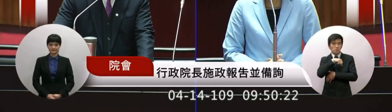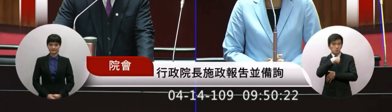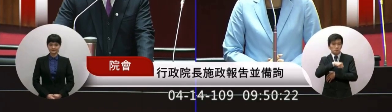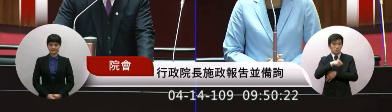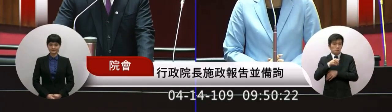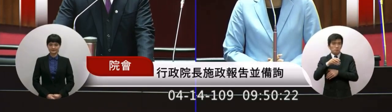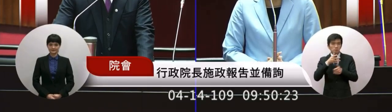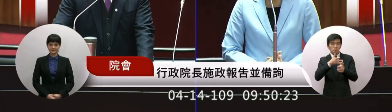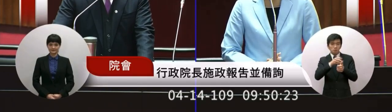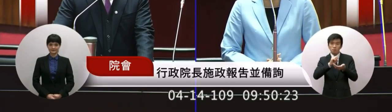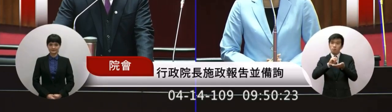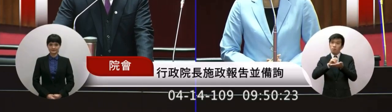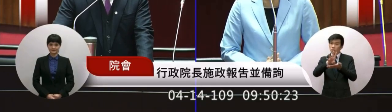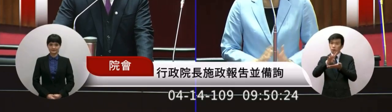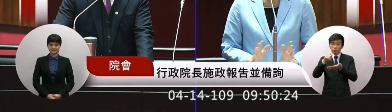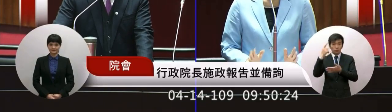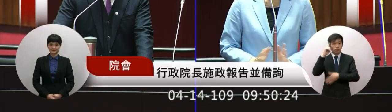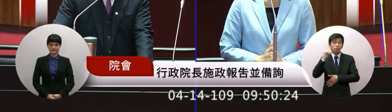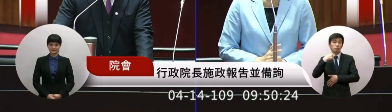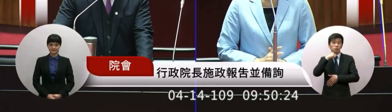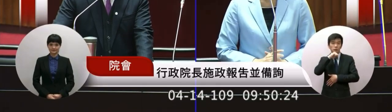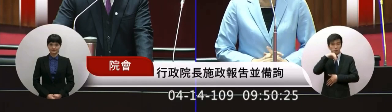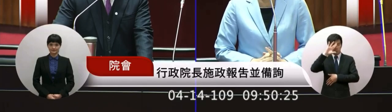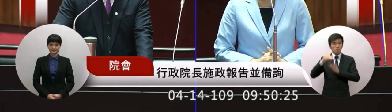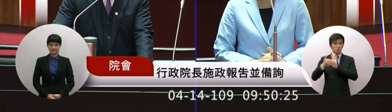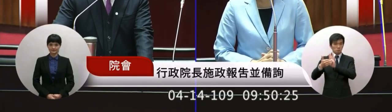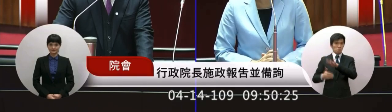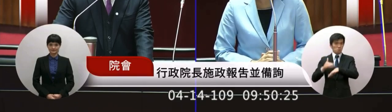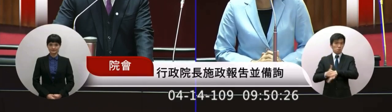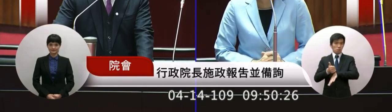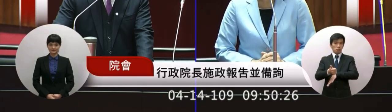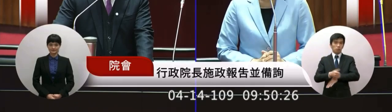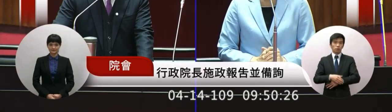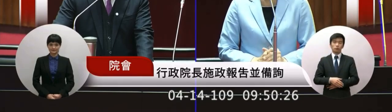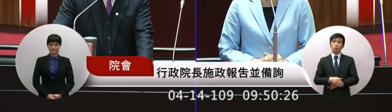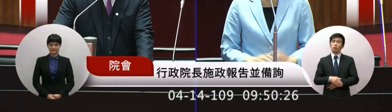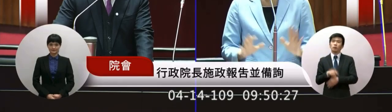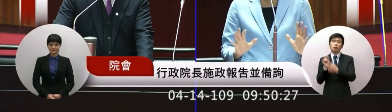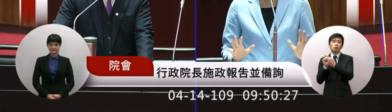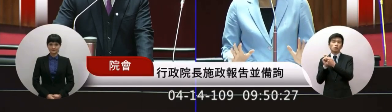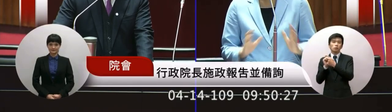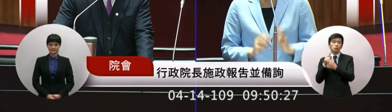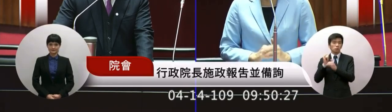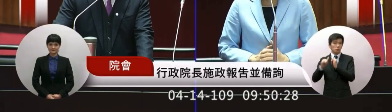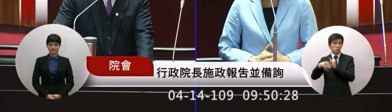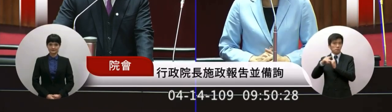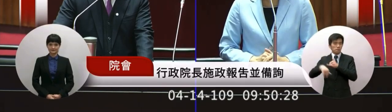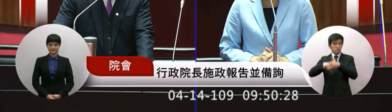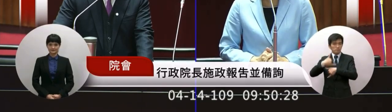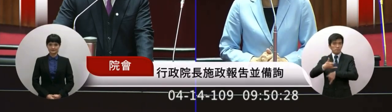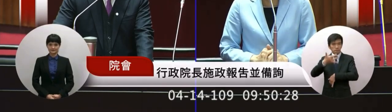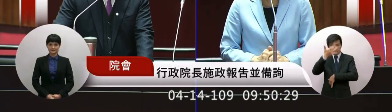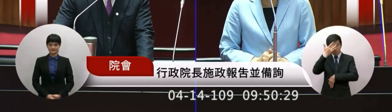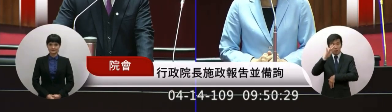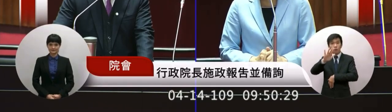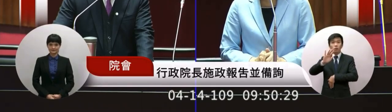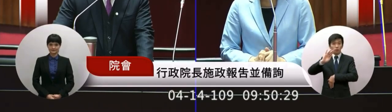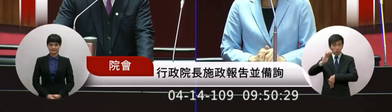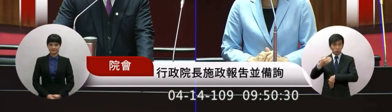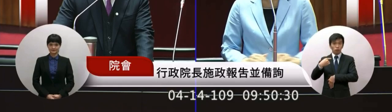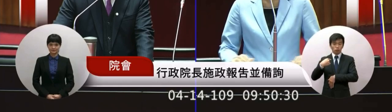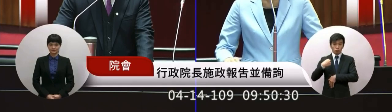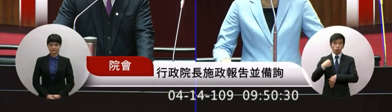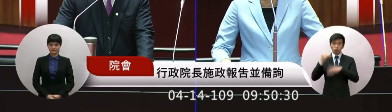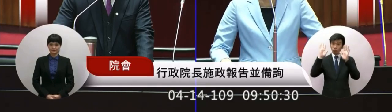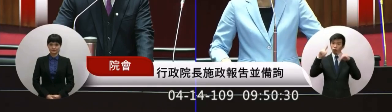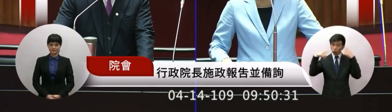疫确实有成。台湾人民虽然这段时间的生活有些不便，但是向世界证明了一件事，我们可以维